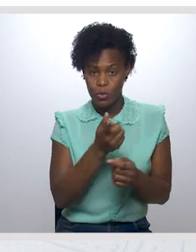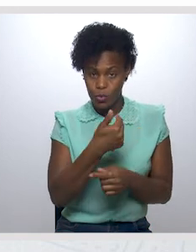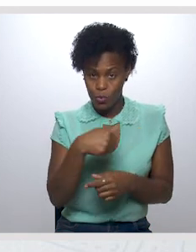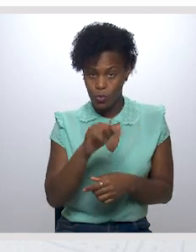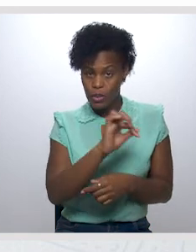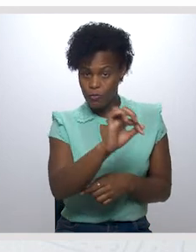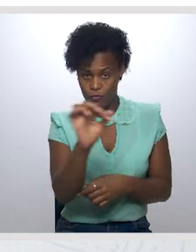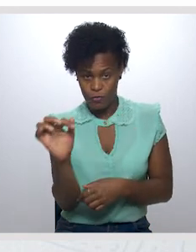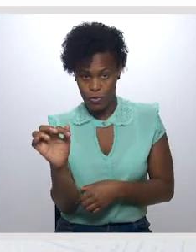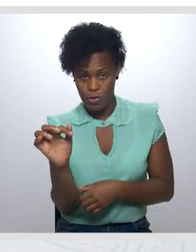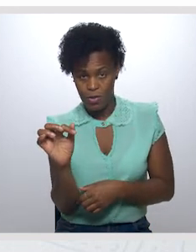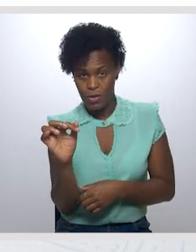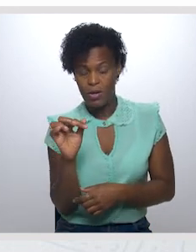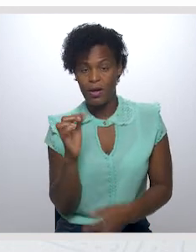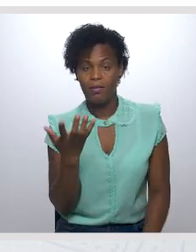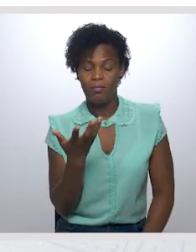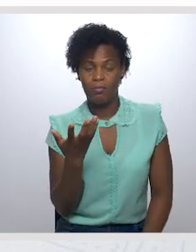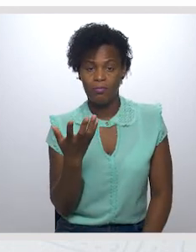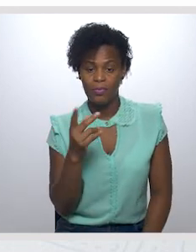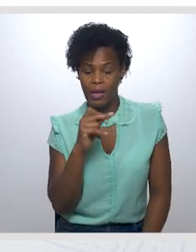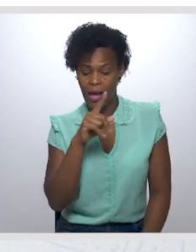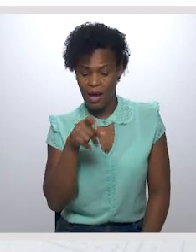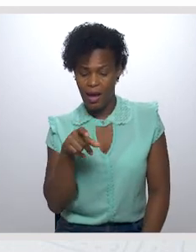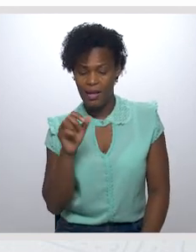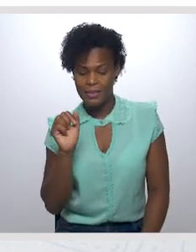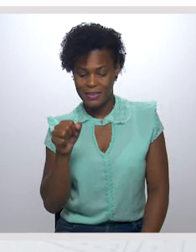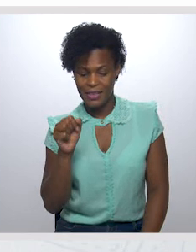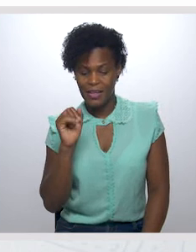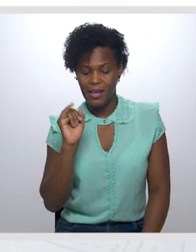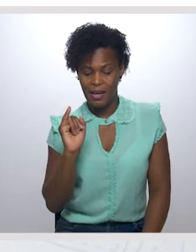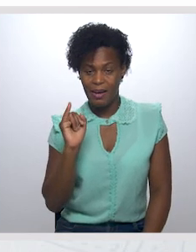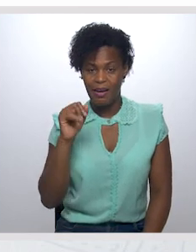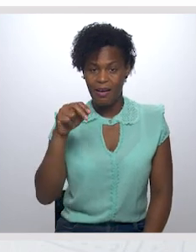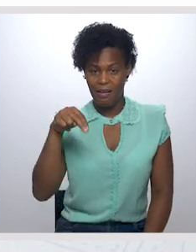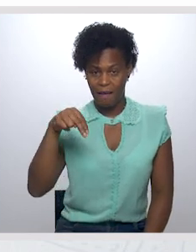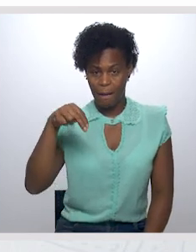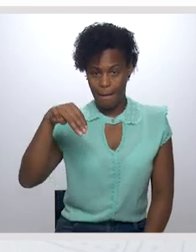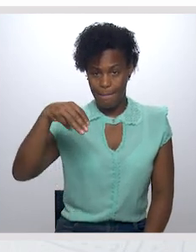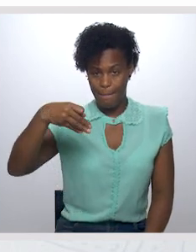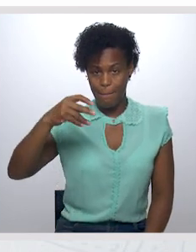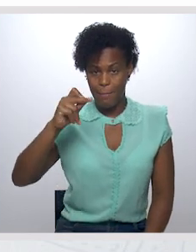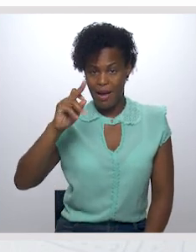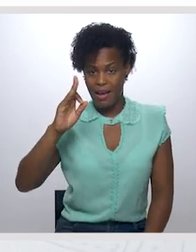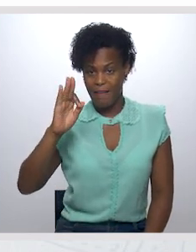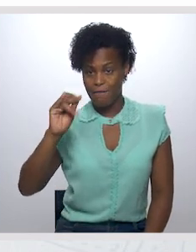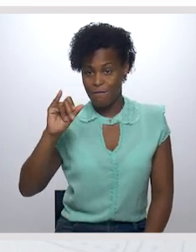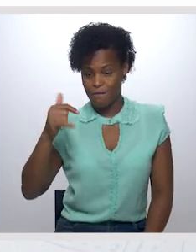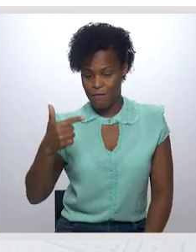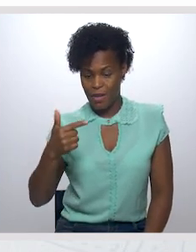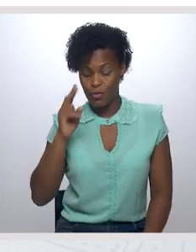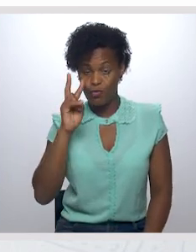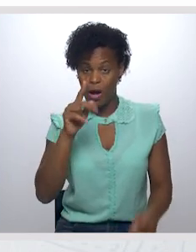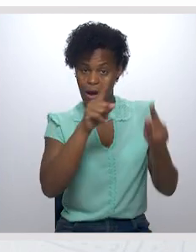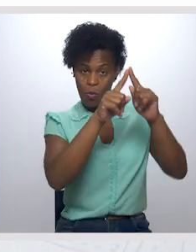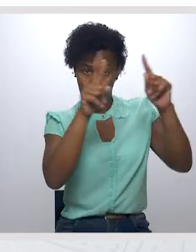nous et vous à, bien sûr, à l'imparfait. Si vous regardez bien dans le tableau,